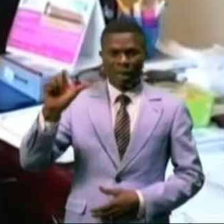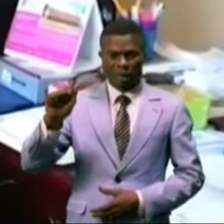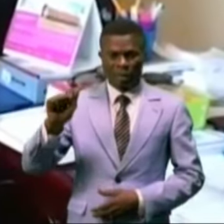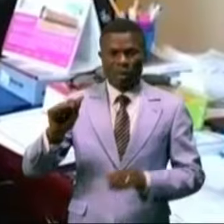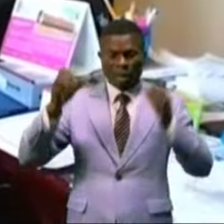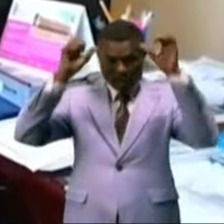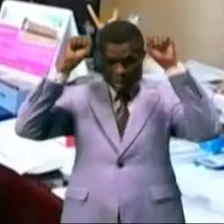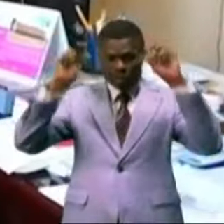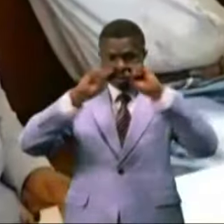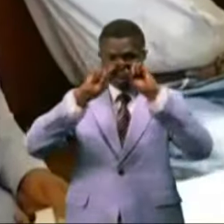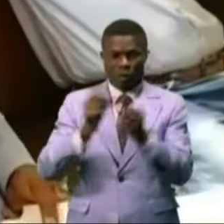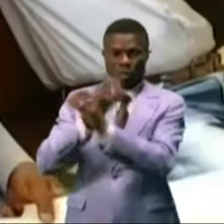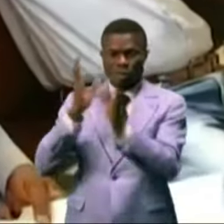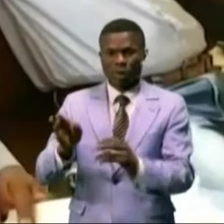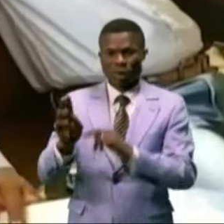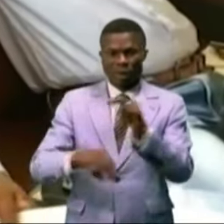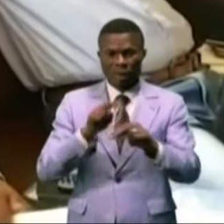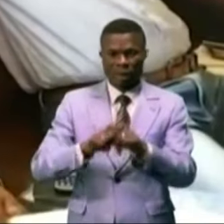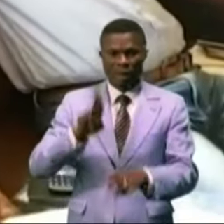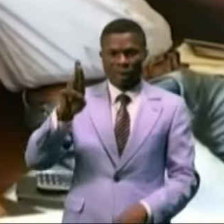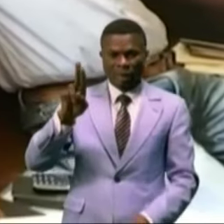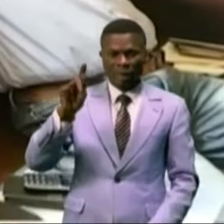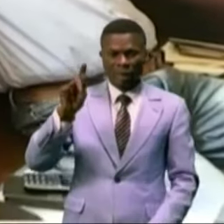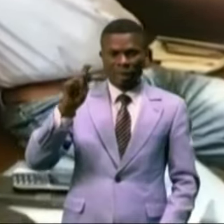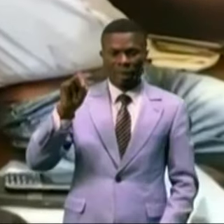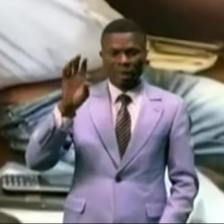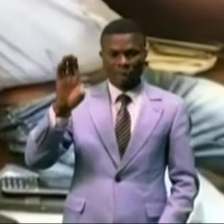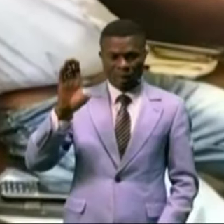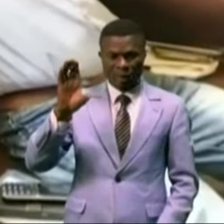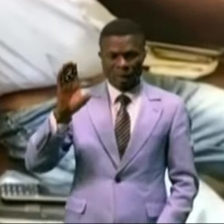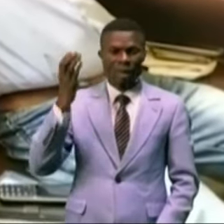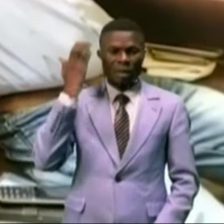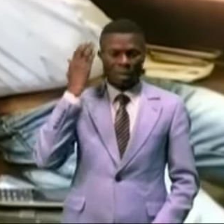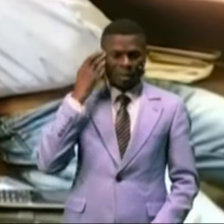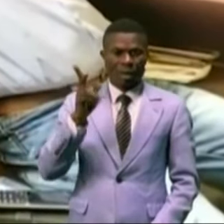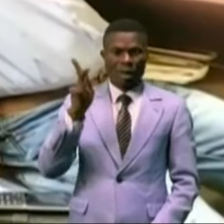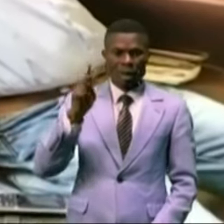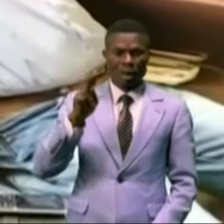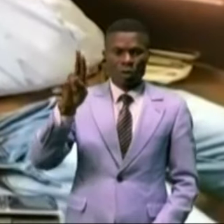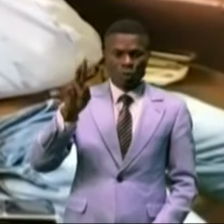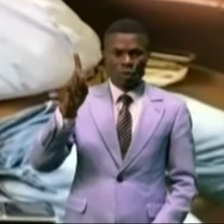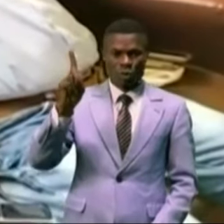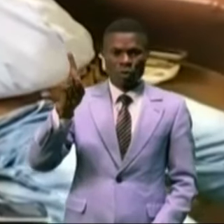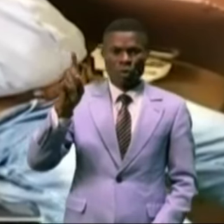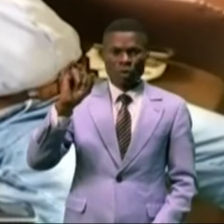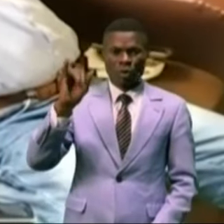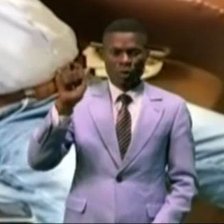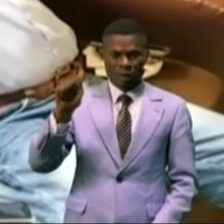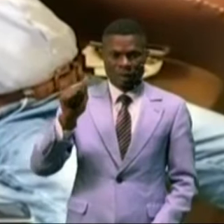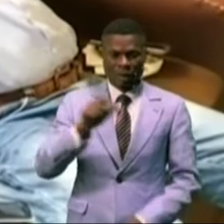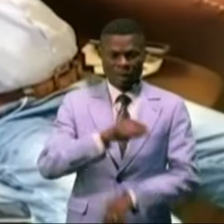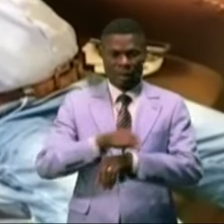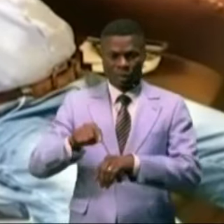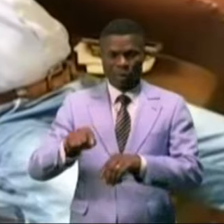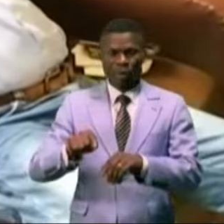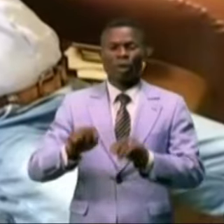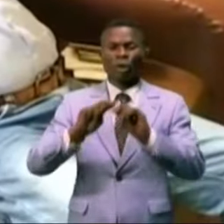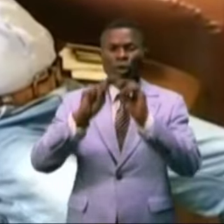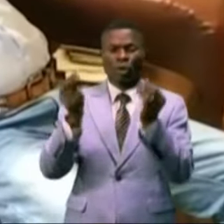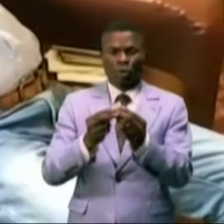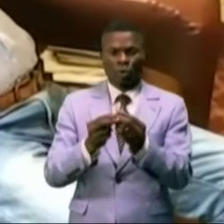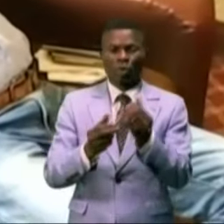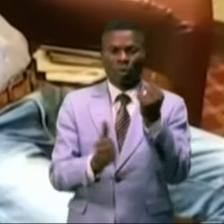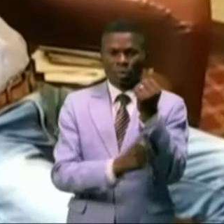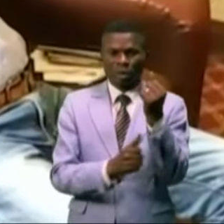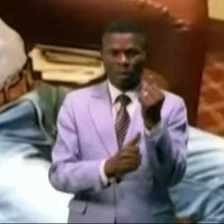délégation syndicale nationale de la RTNC, M. Koudia Mundai, chef de service de la direction des ressources humaines et